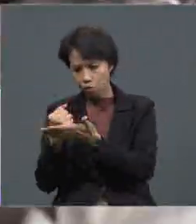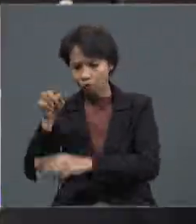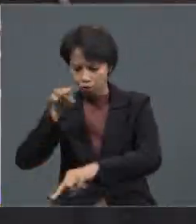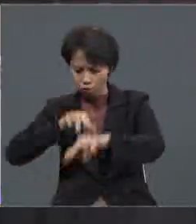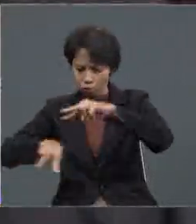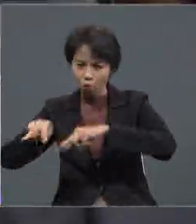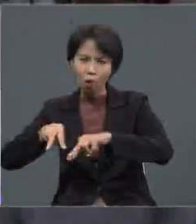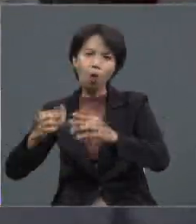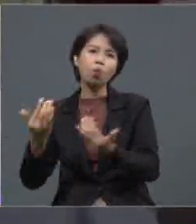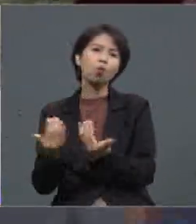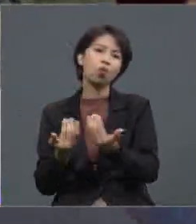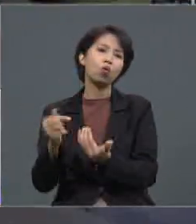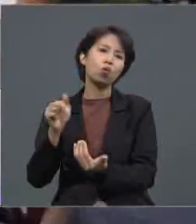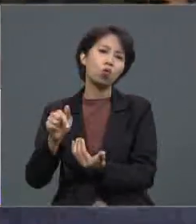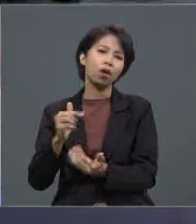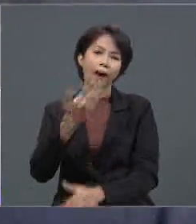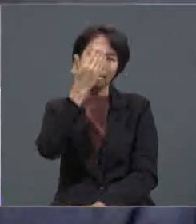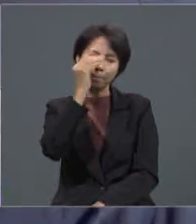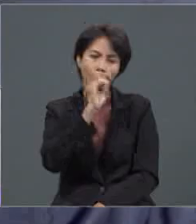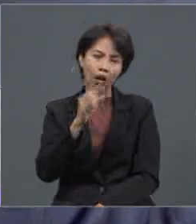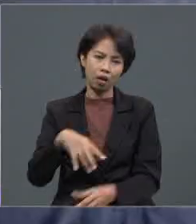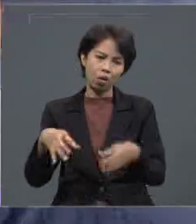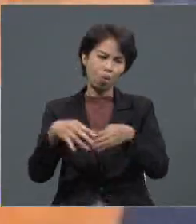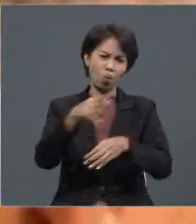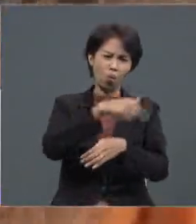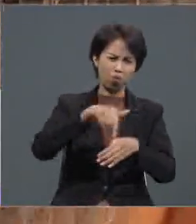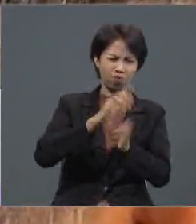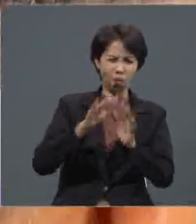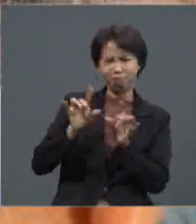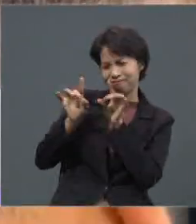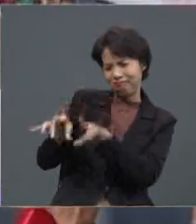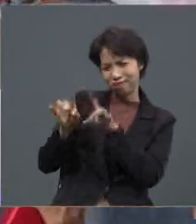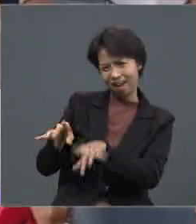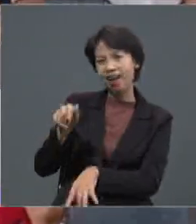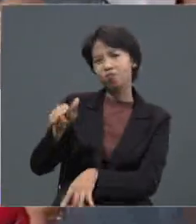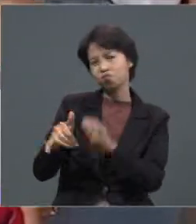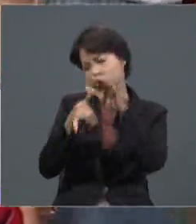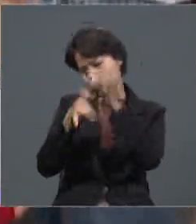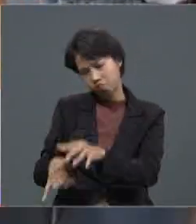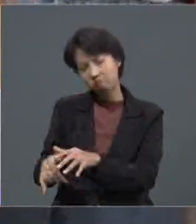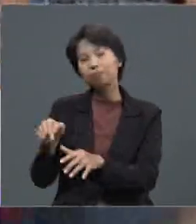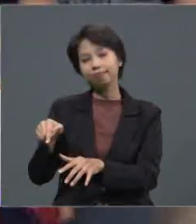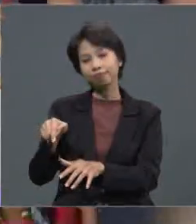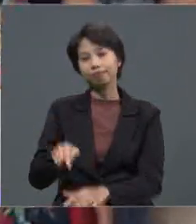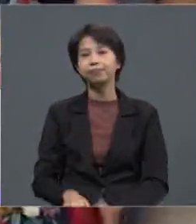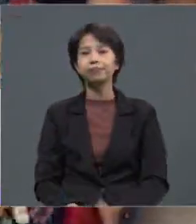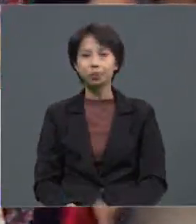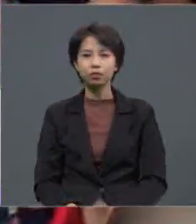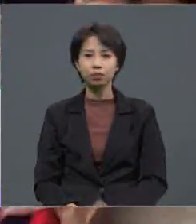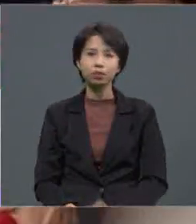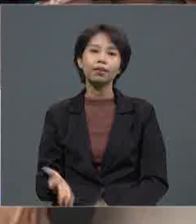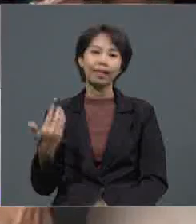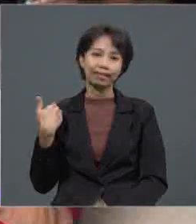ขาเขาบอกว่าถูกใส่ร้ายจากสื่อและกลุ่มบุคคลที่ไม่หวังดีว่าเป็นลัทธิทำให้ได้รับความเสียหายอ่ะก็มีการ